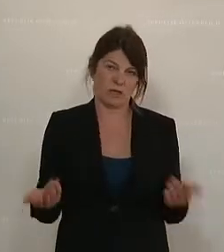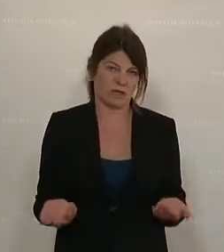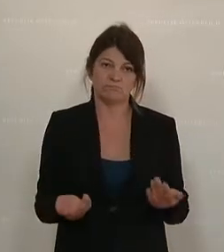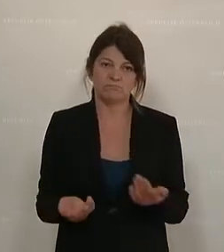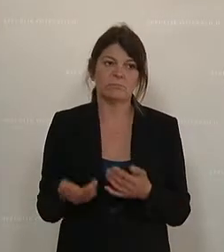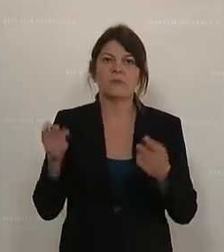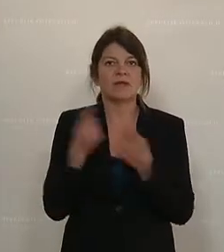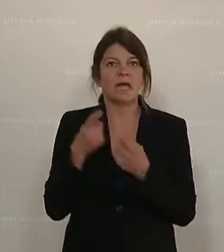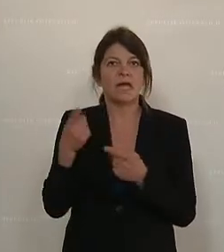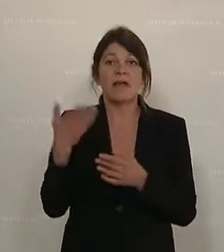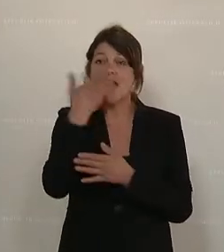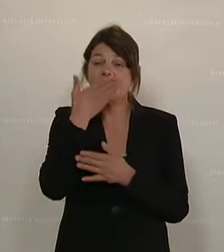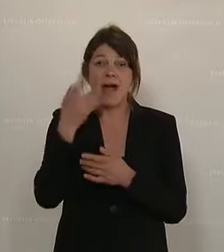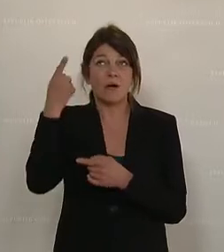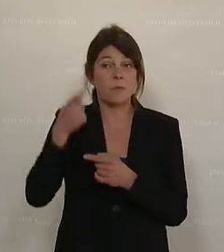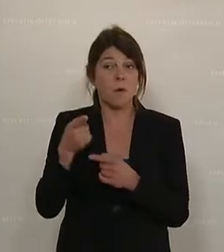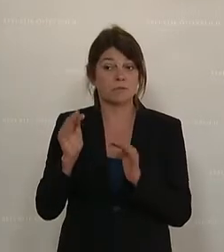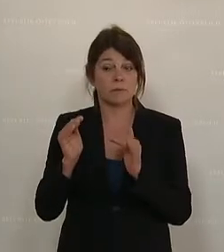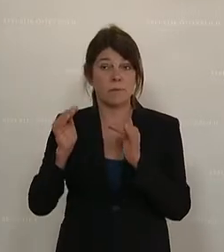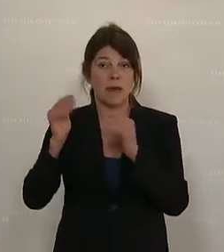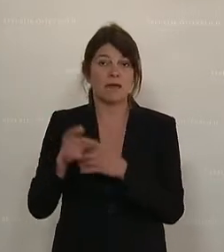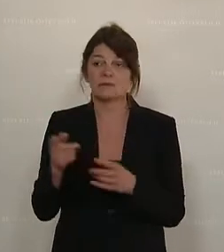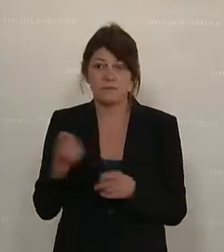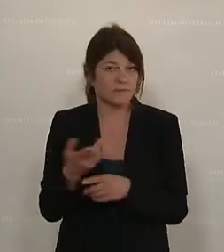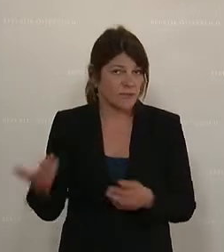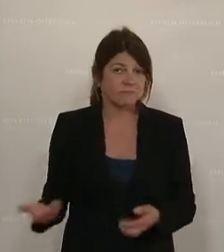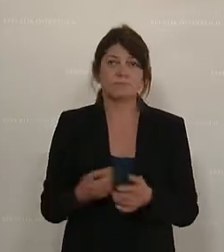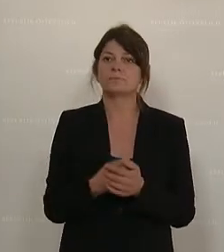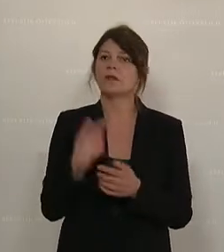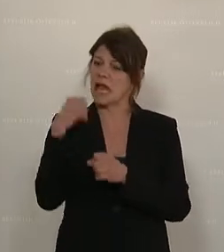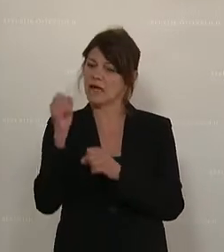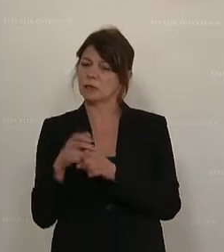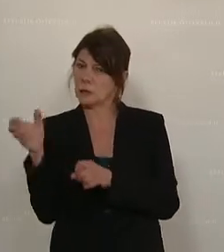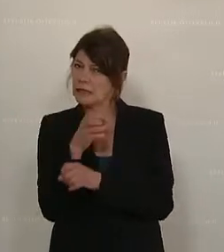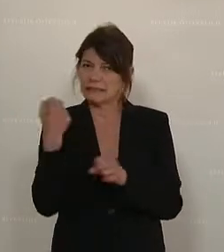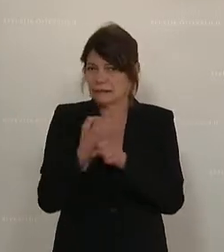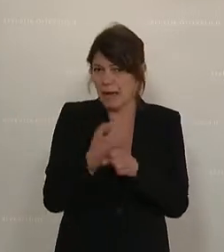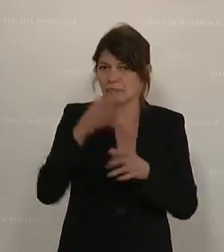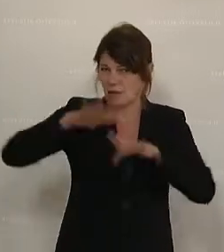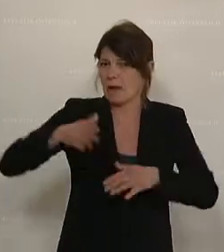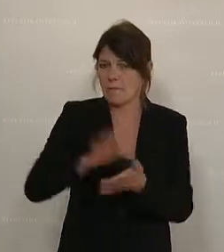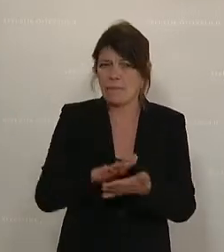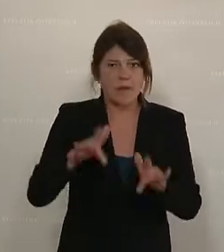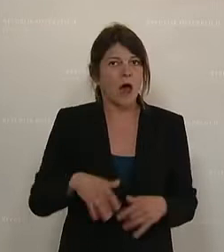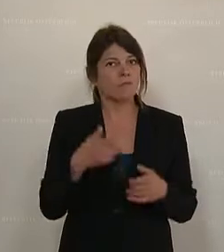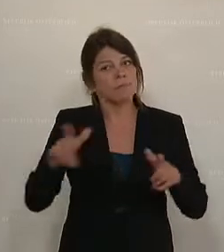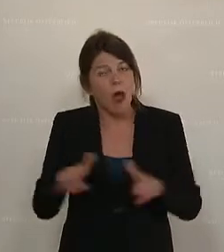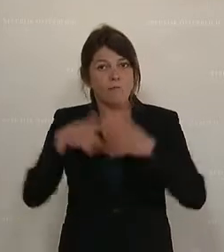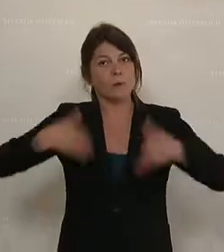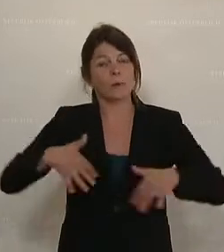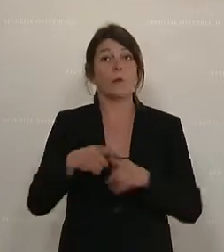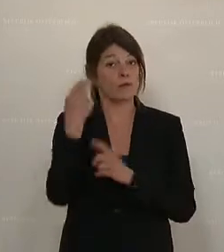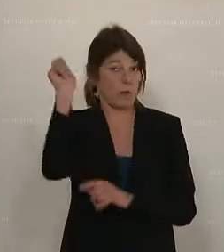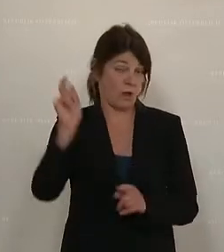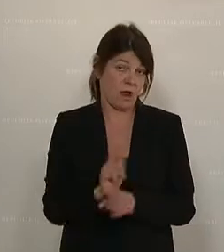die fortschreitende Erwärmung kompensieren können, natürlich unter erheblichen Mehraufwand und was natürlich das Ganze sehr teuer